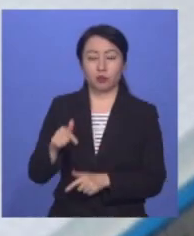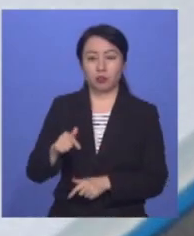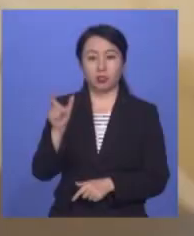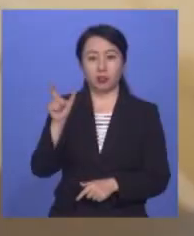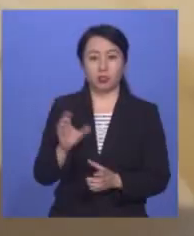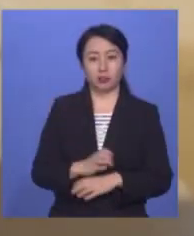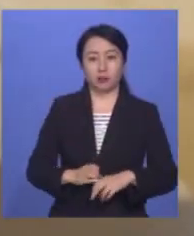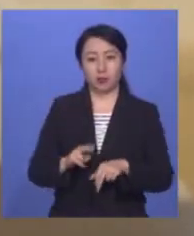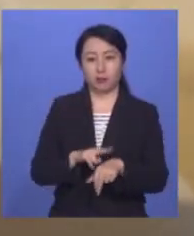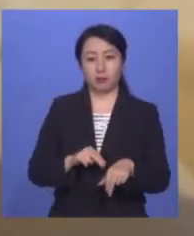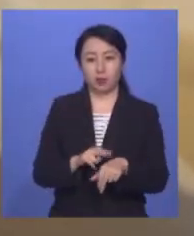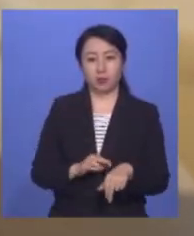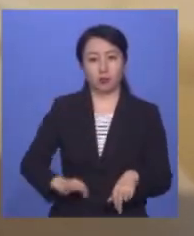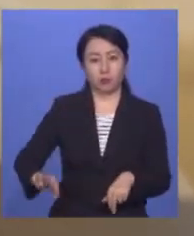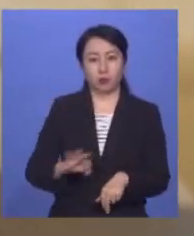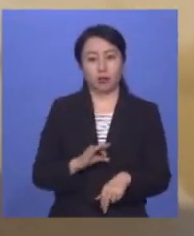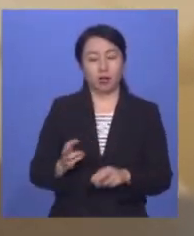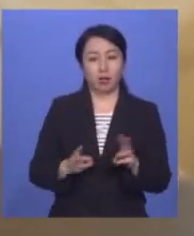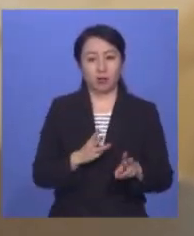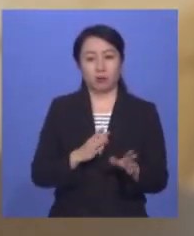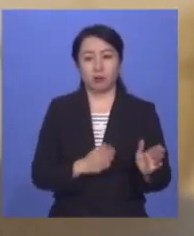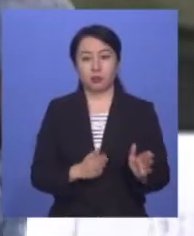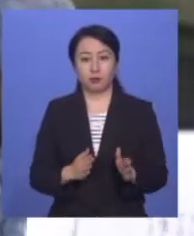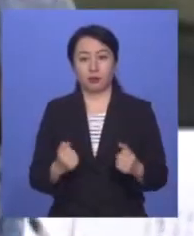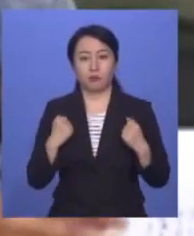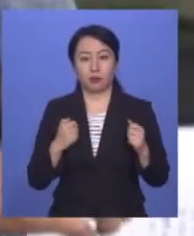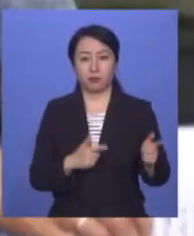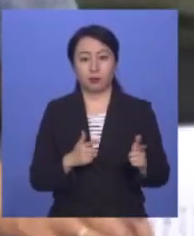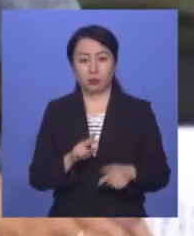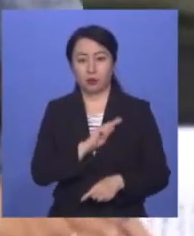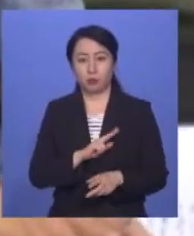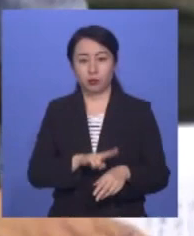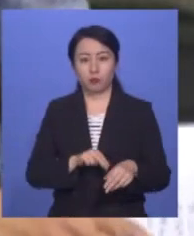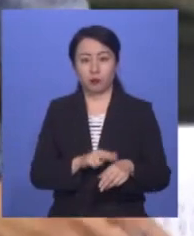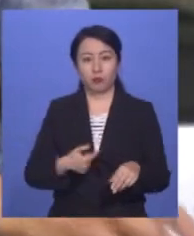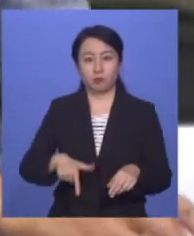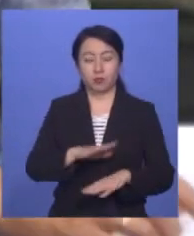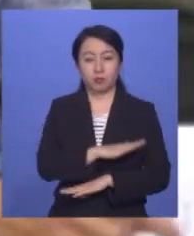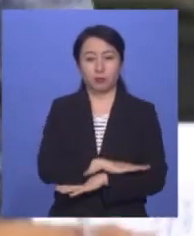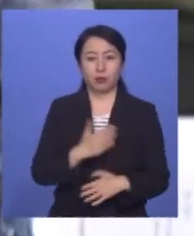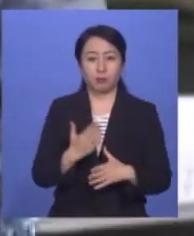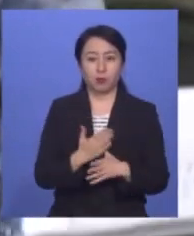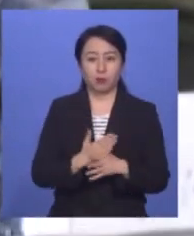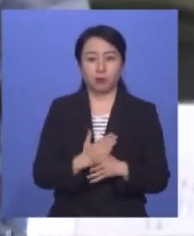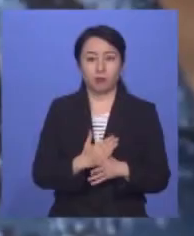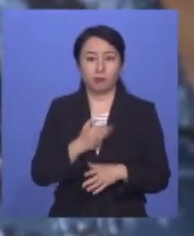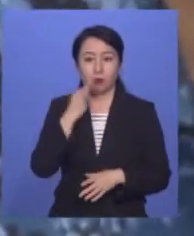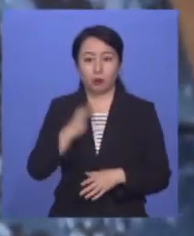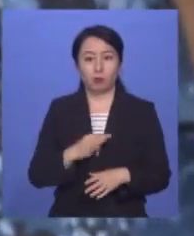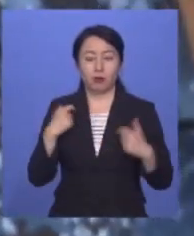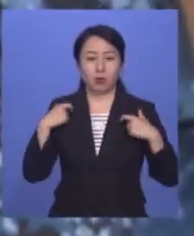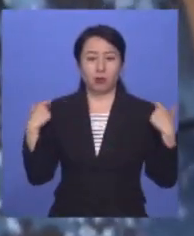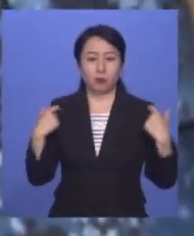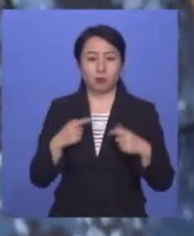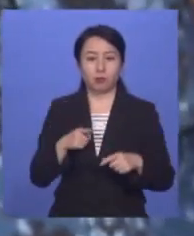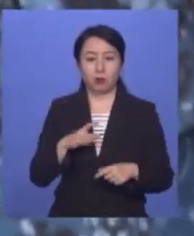личного состава полиции области. Огневая, строевая, физподготовка. Сотрудникам полиции все эти дисциплины помогают укреплять опытные офицеры. Вот